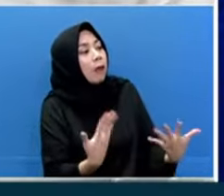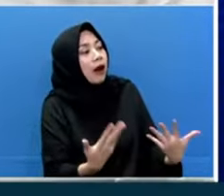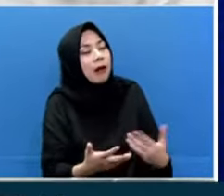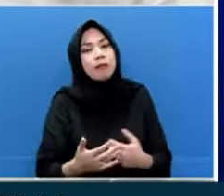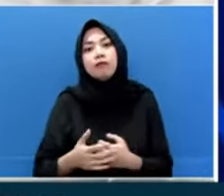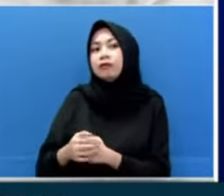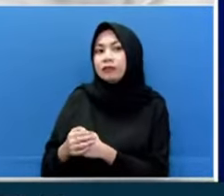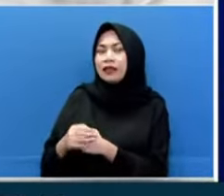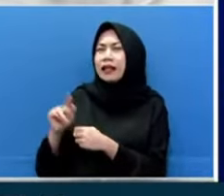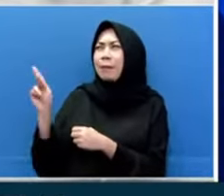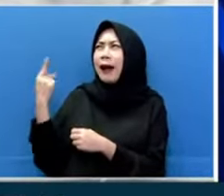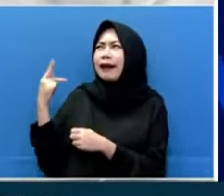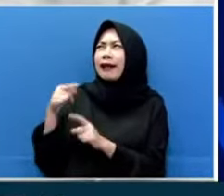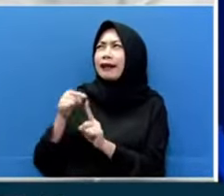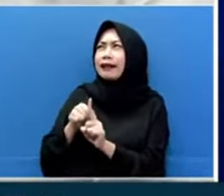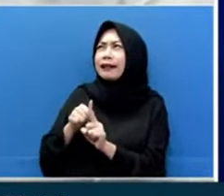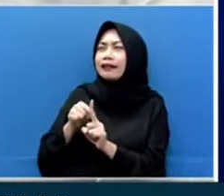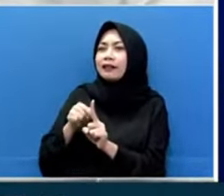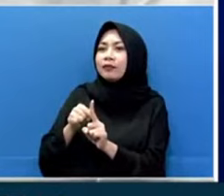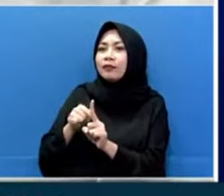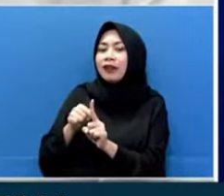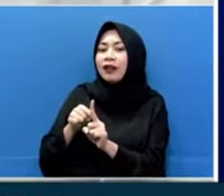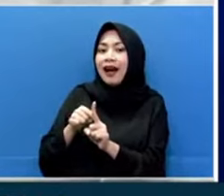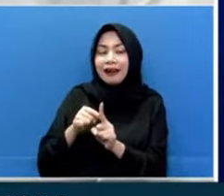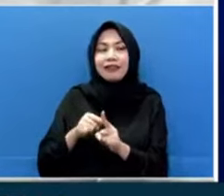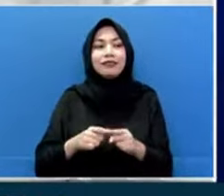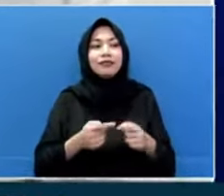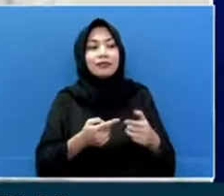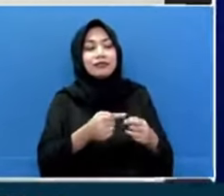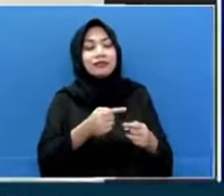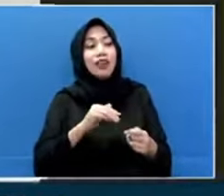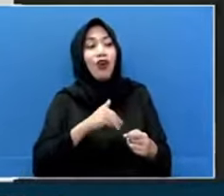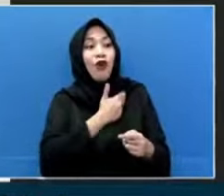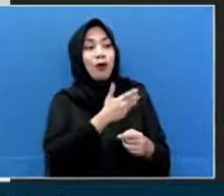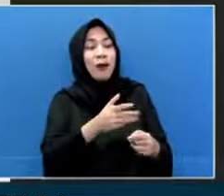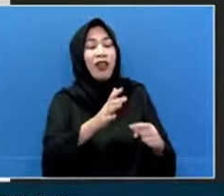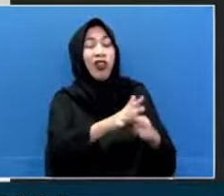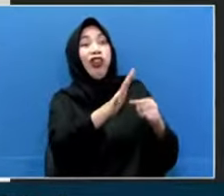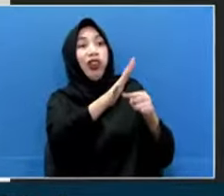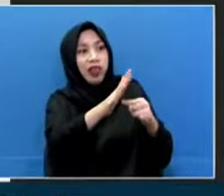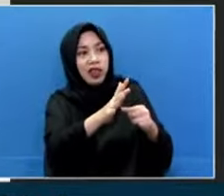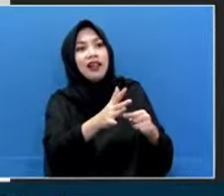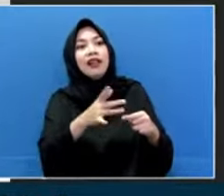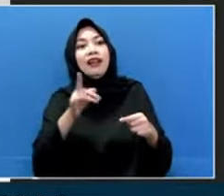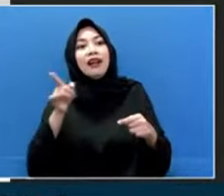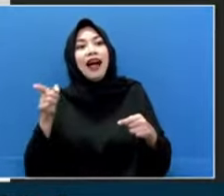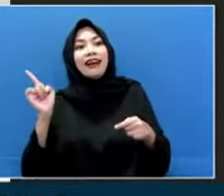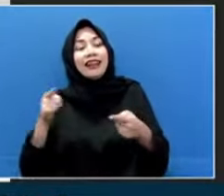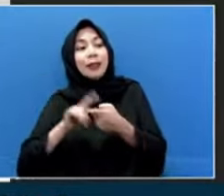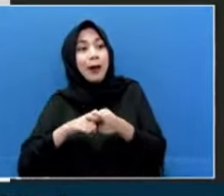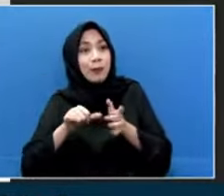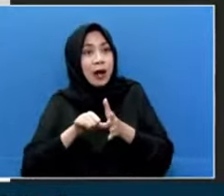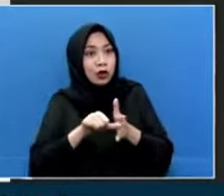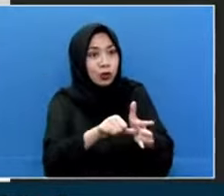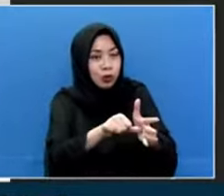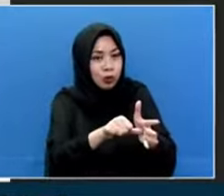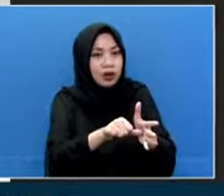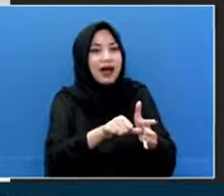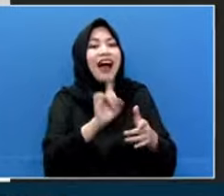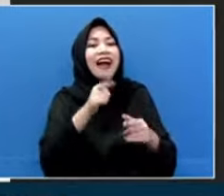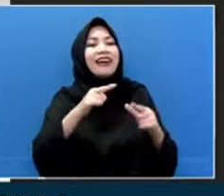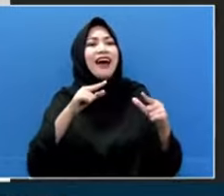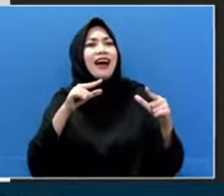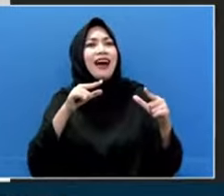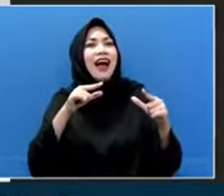kemarin yang pada saat setelah kejadian itu memang masih menggunakan ee alat bantu ya